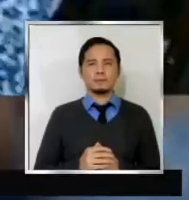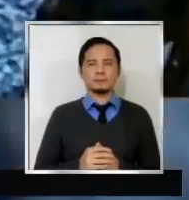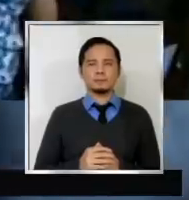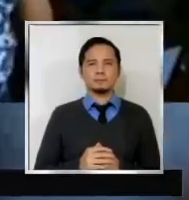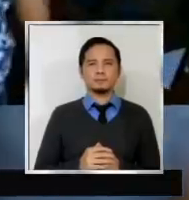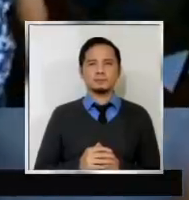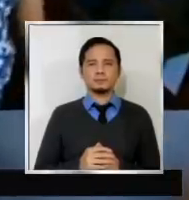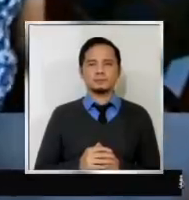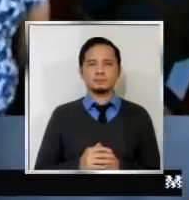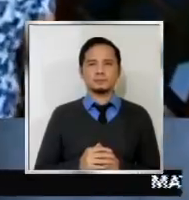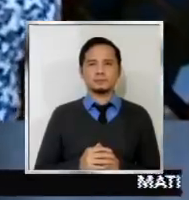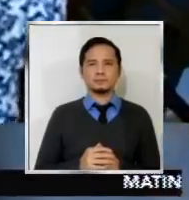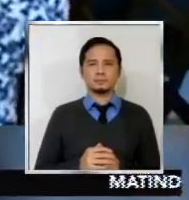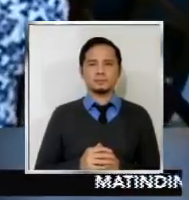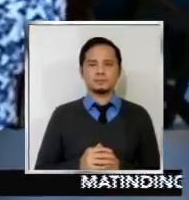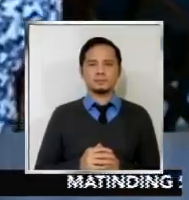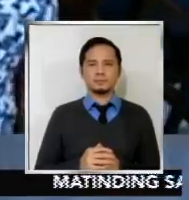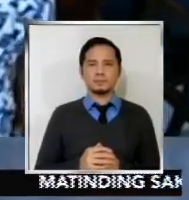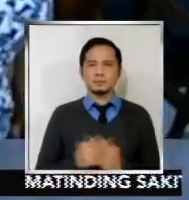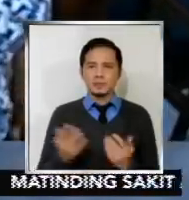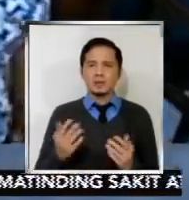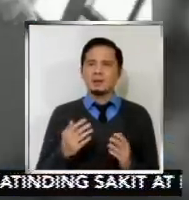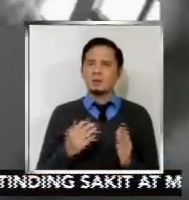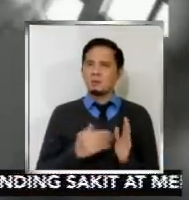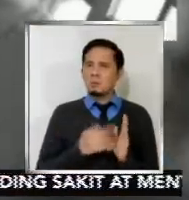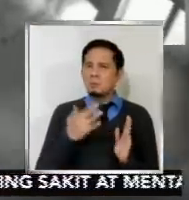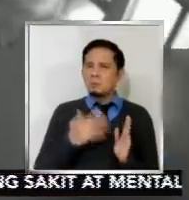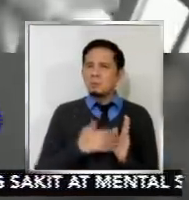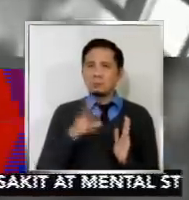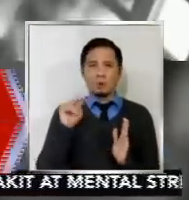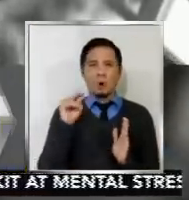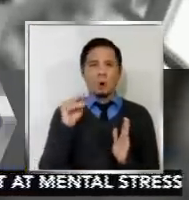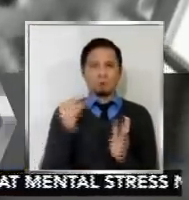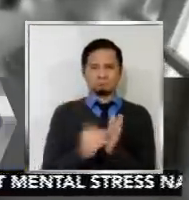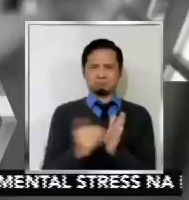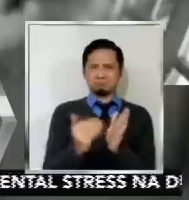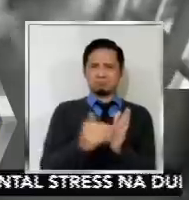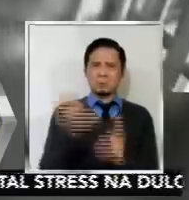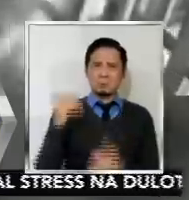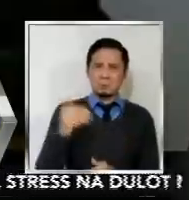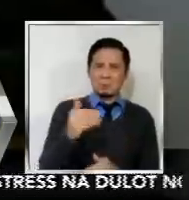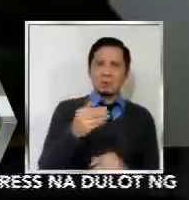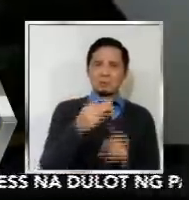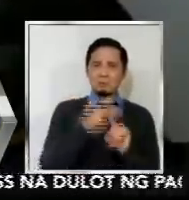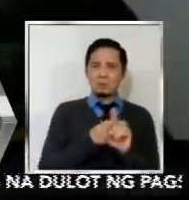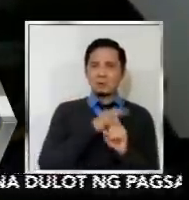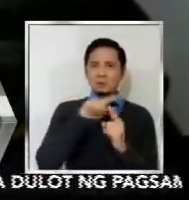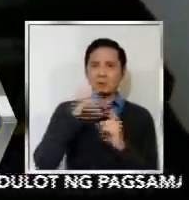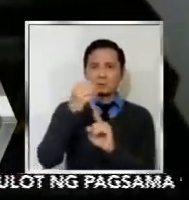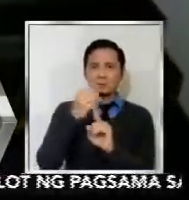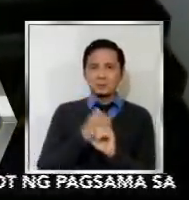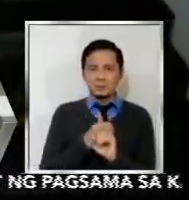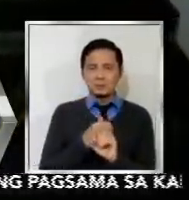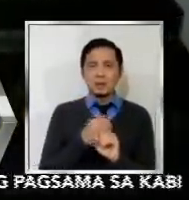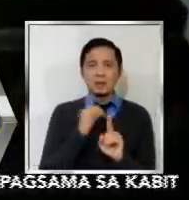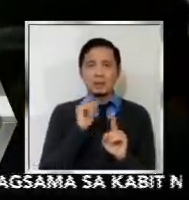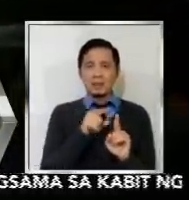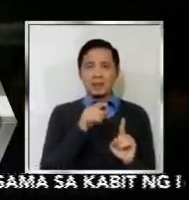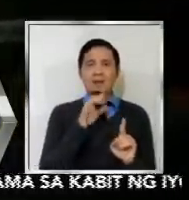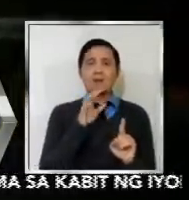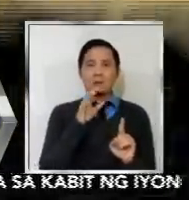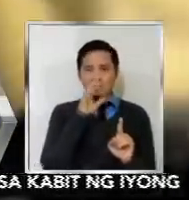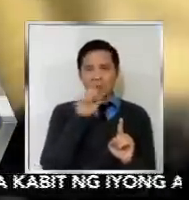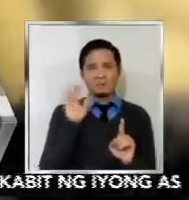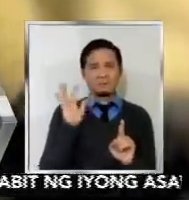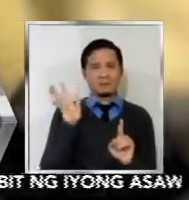Hindi miminsan kundi paulit-ulit na pananakit mula Marso hanggang Oktubre ang dinanas ng 51 taong gulang na Pilipinang kasambahay